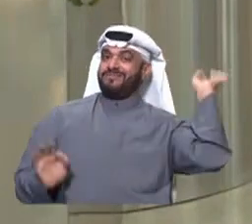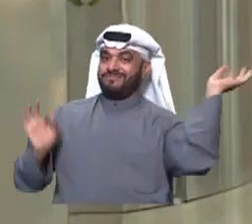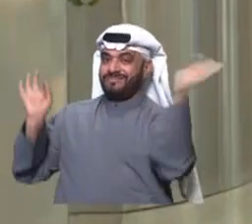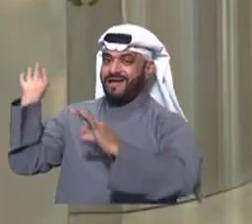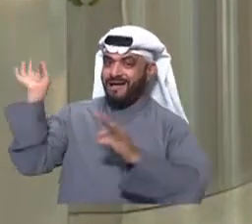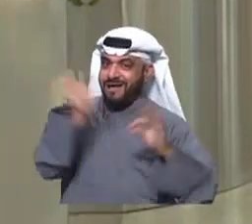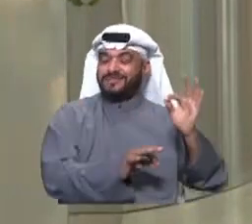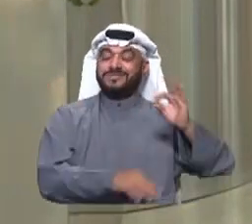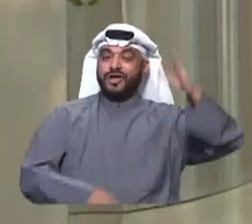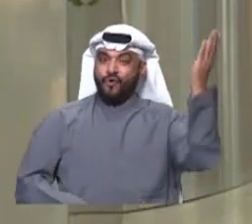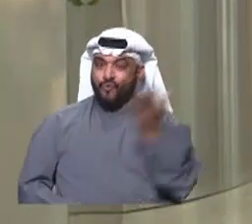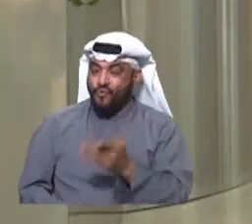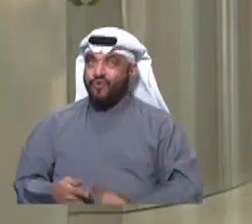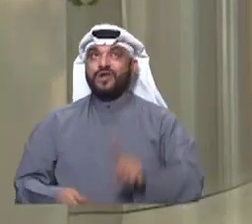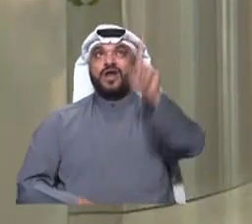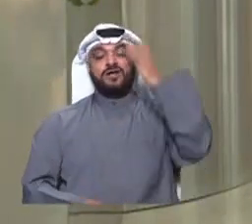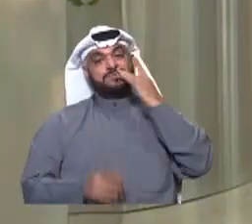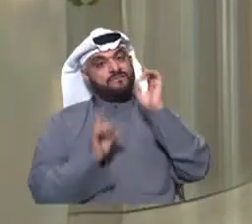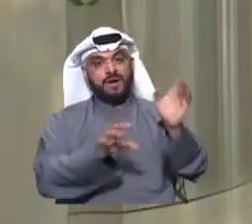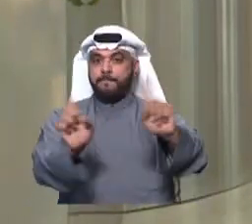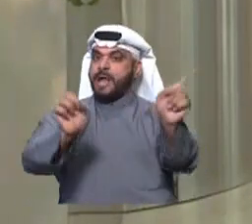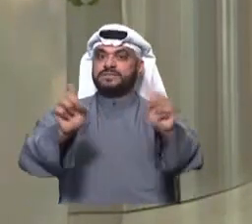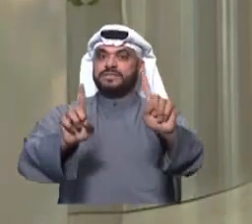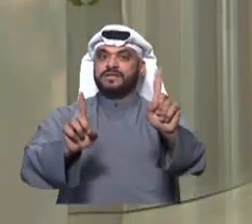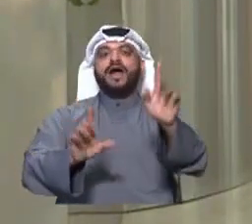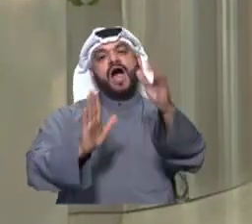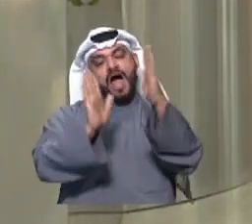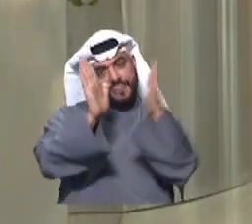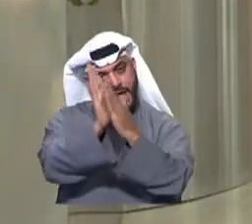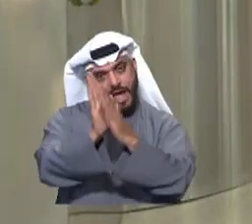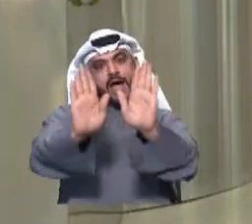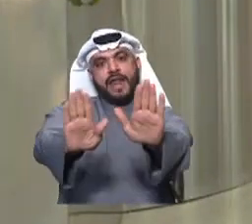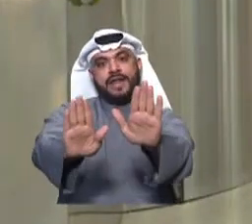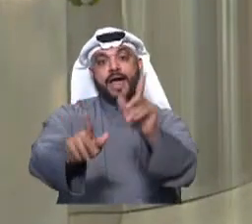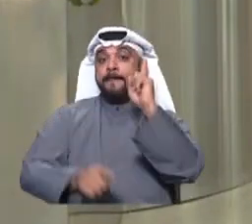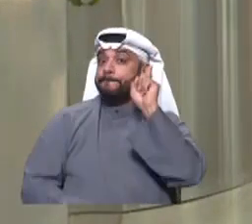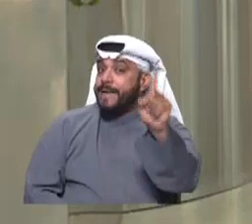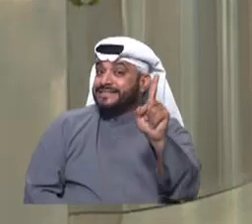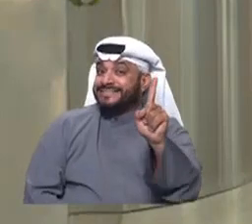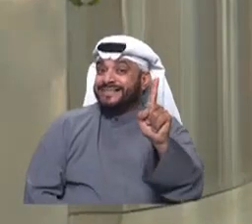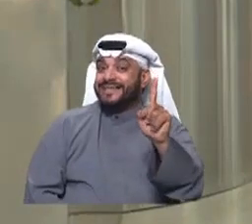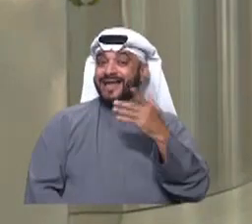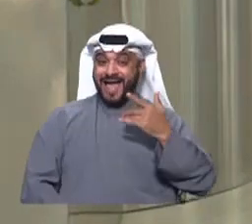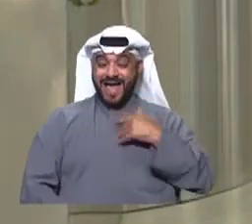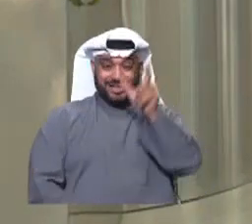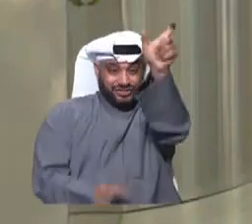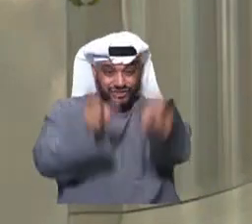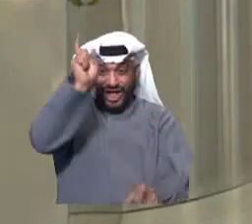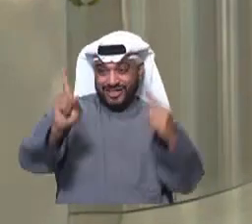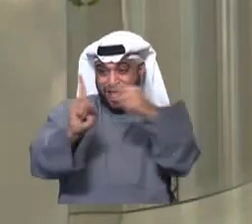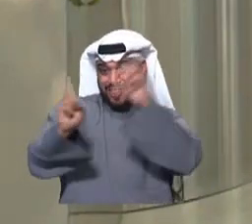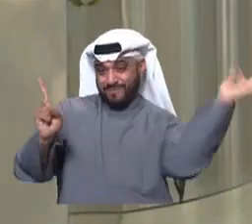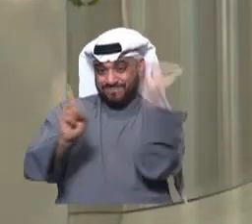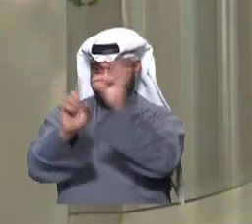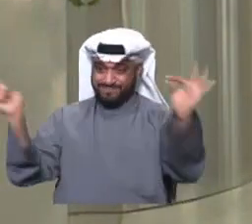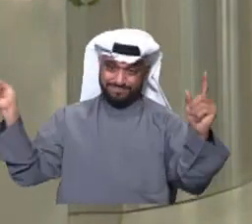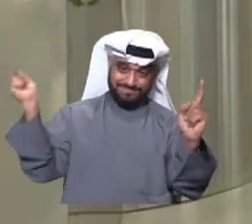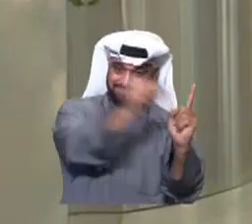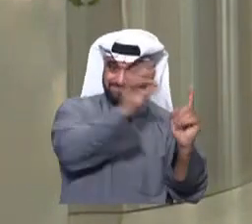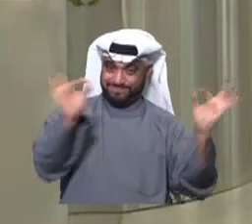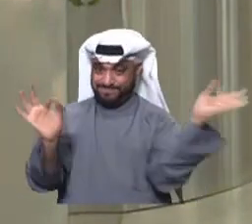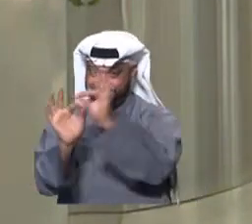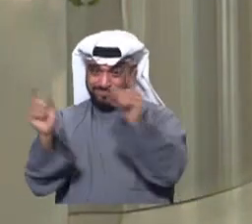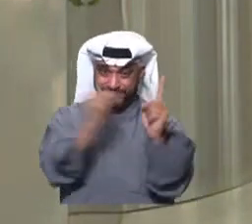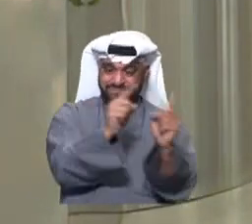في البلاد. انتقلنا بعد ذلك يعني للمطبوعات وقانون المطبوعات والنشر والتعديلات، وللأمانة يعني كانت